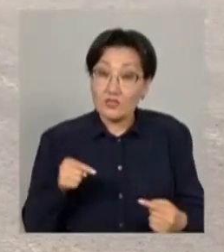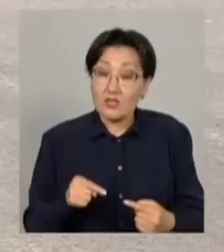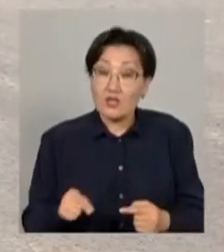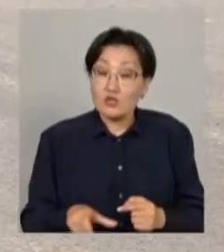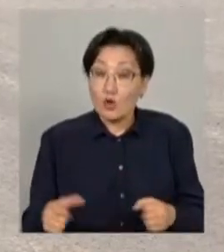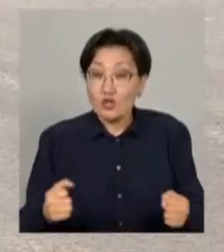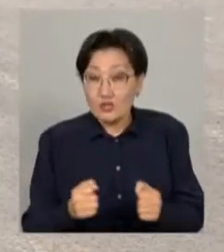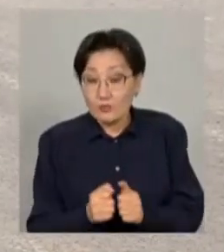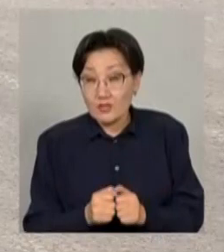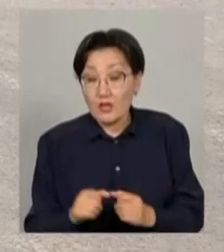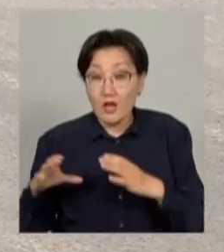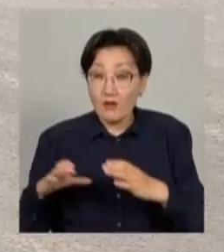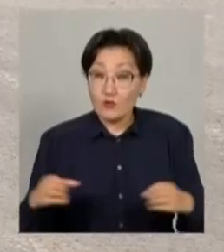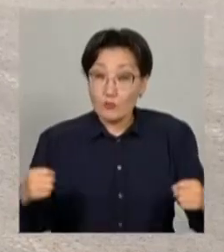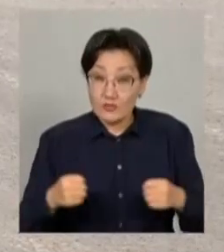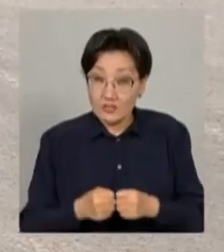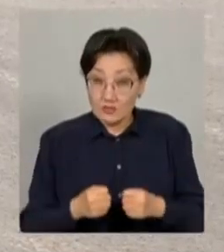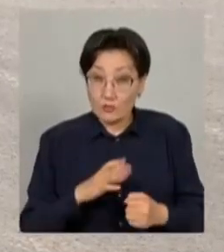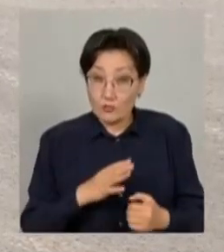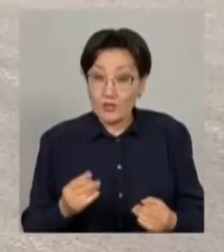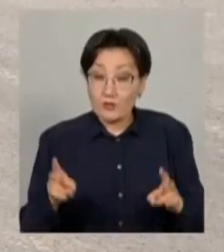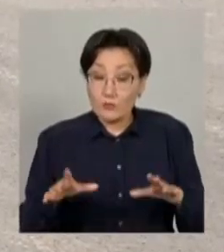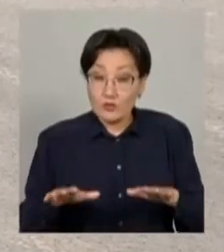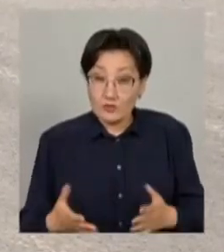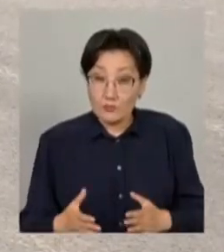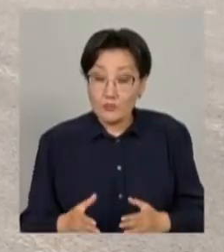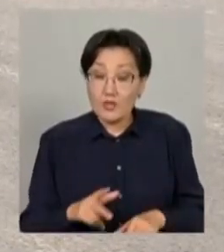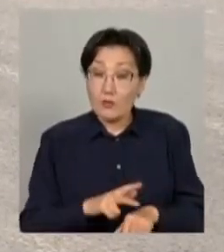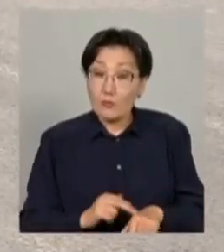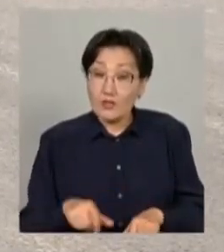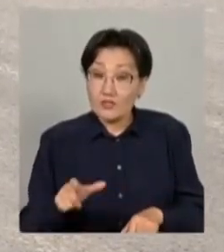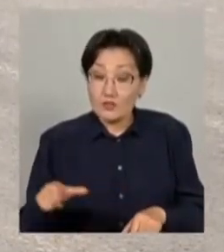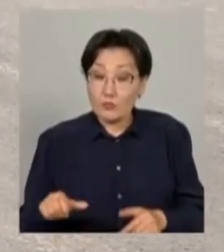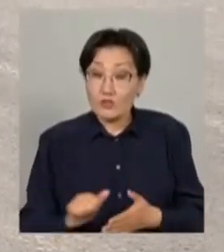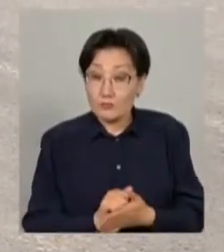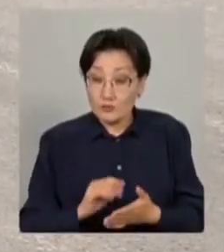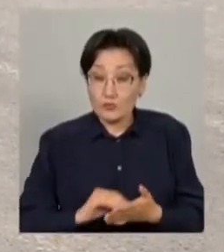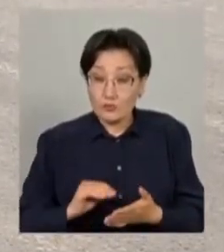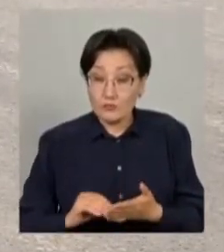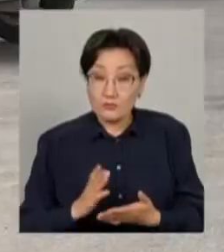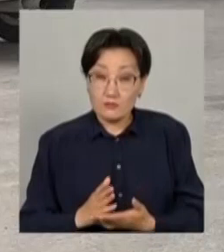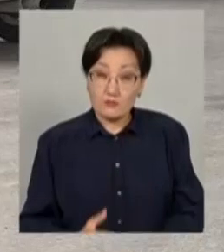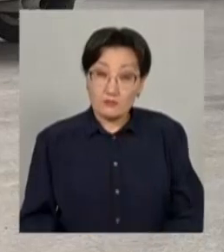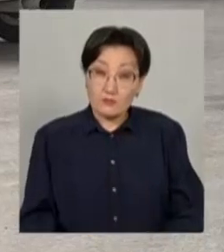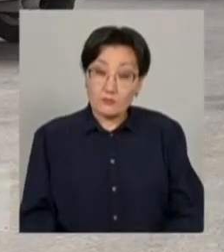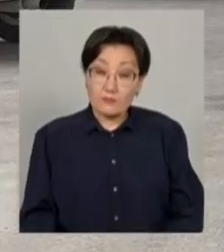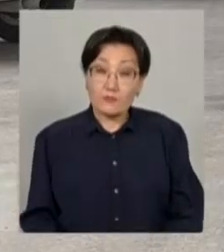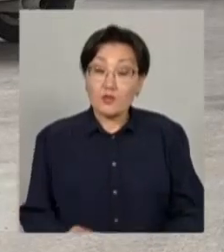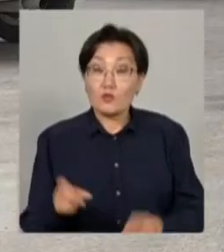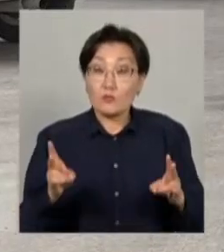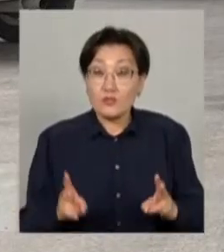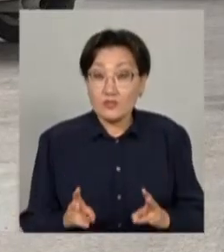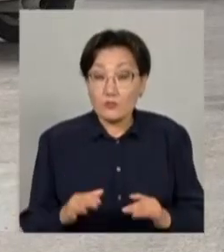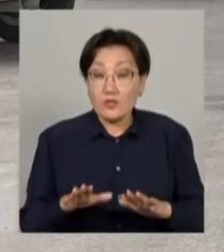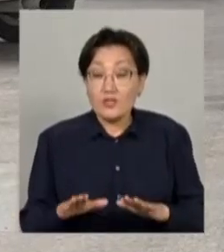жиегіндегі автобусқа соғылған. Қазір оқиға орнында патрульдік полиция хаттама толтырып жатыр. Жол апатына